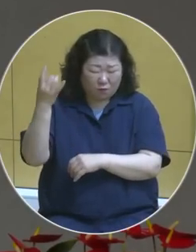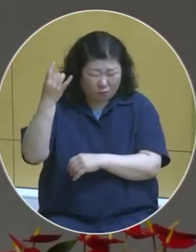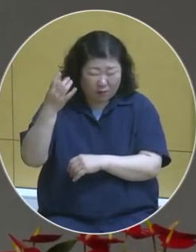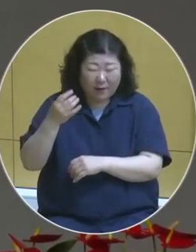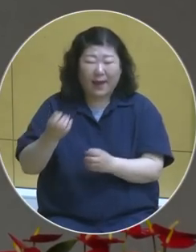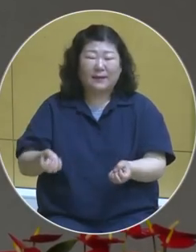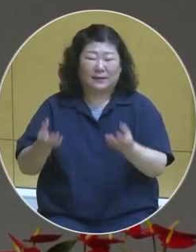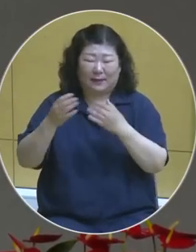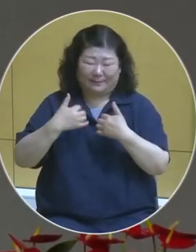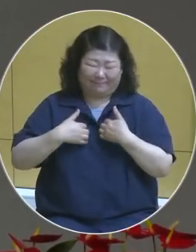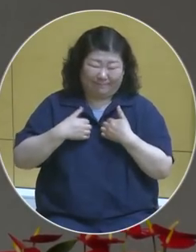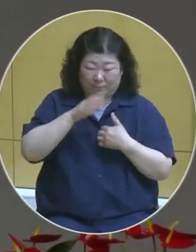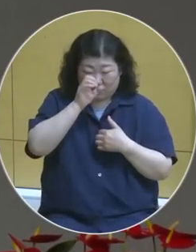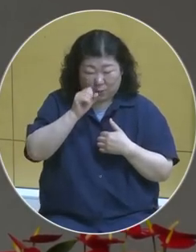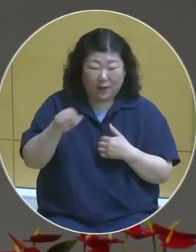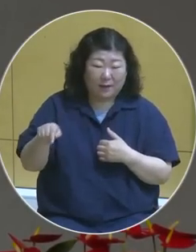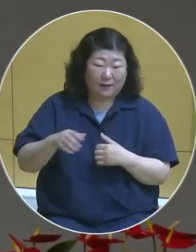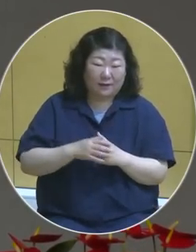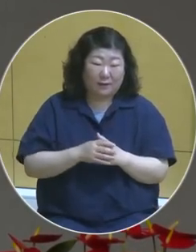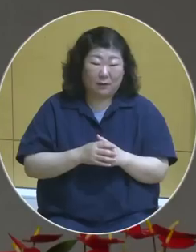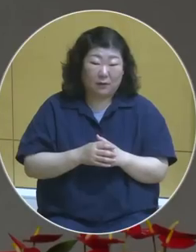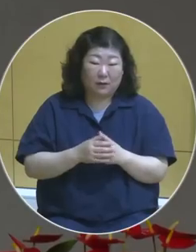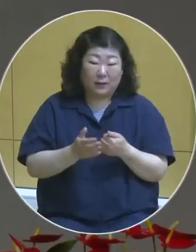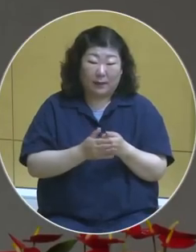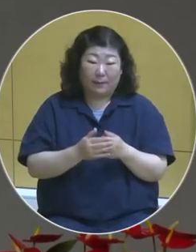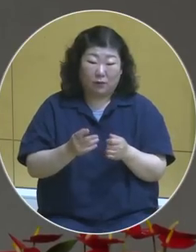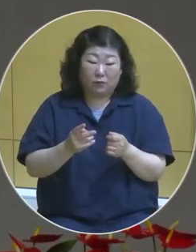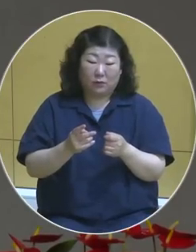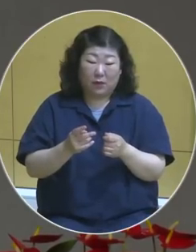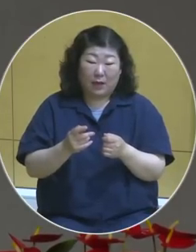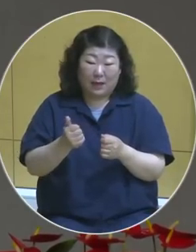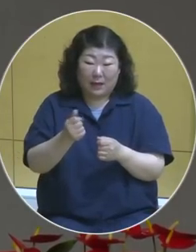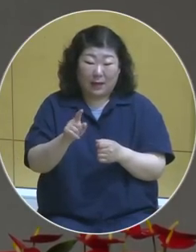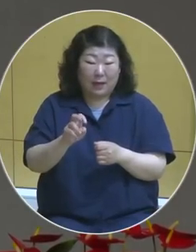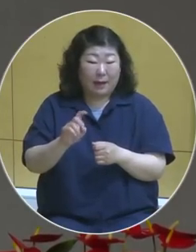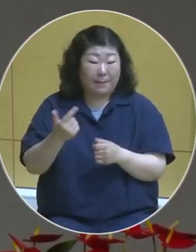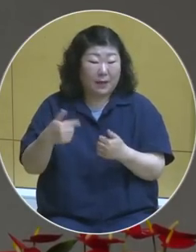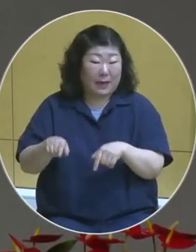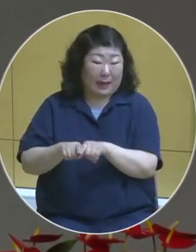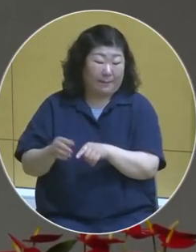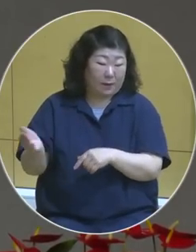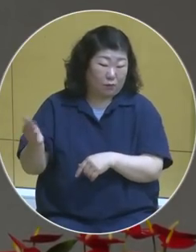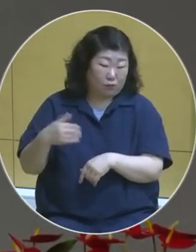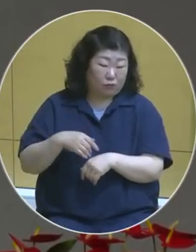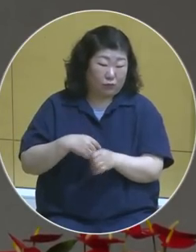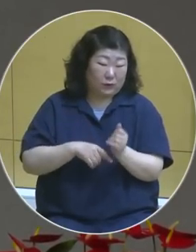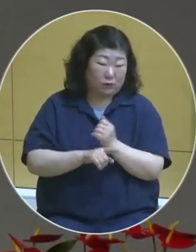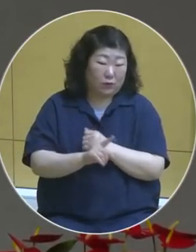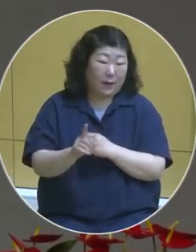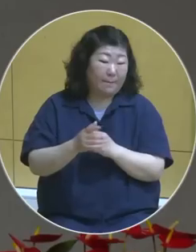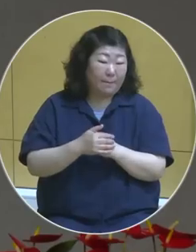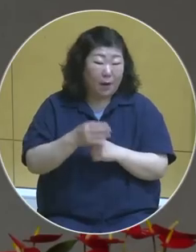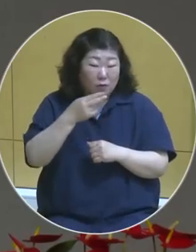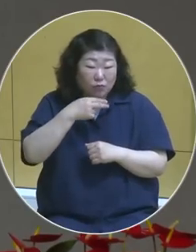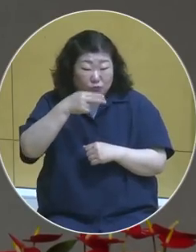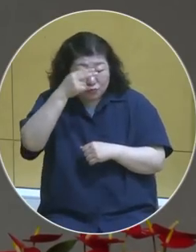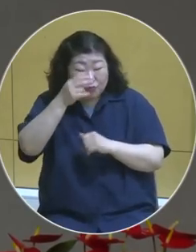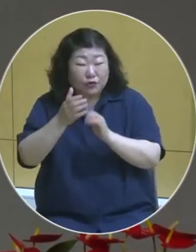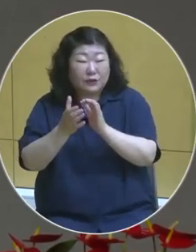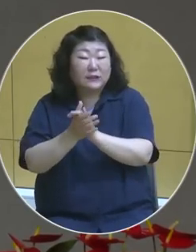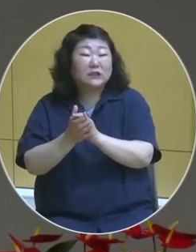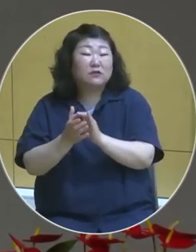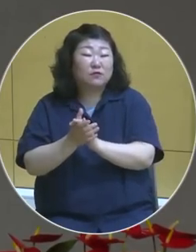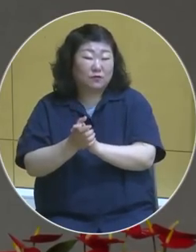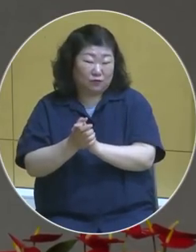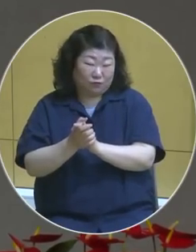있다는 것입니다. 두 번째, 하만과 함께 참석하기를 요청한 이유가 뭘까요? 왕에게는 술친구를 배려해 주는 것이